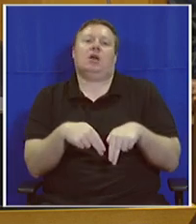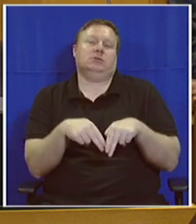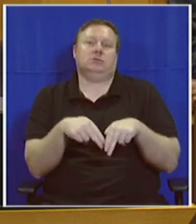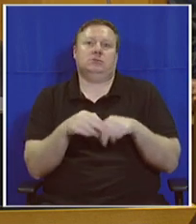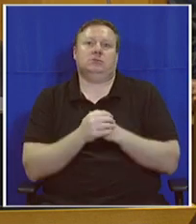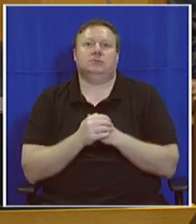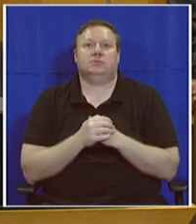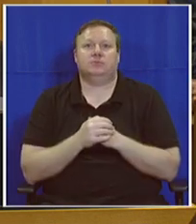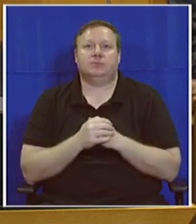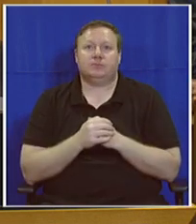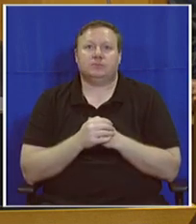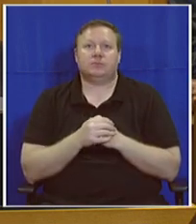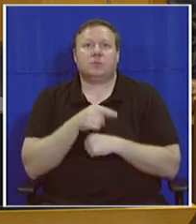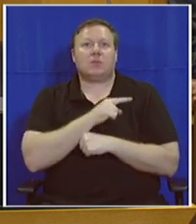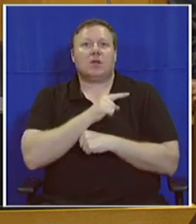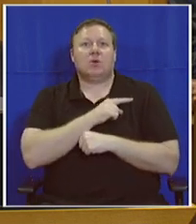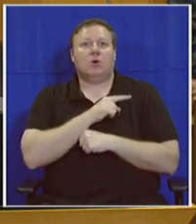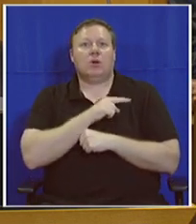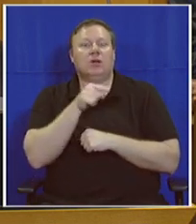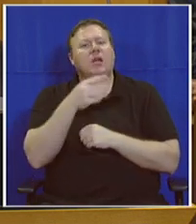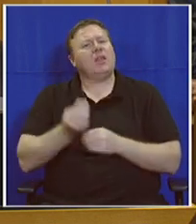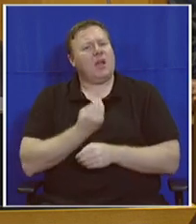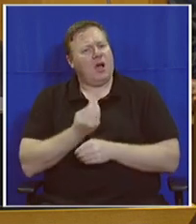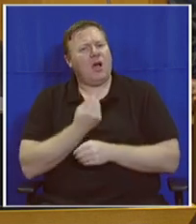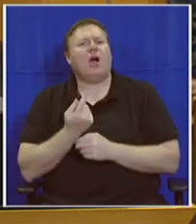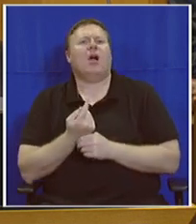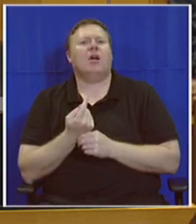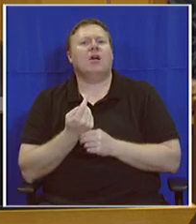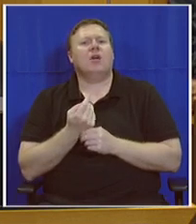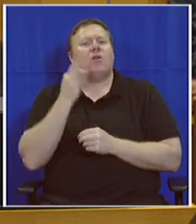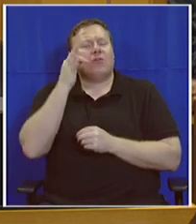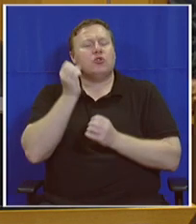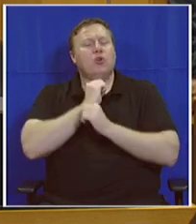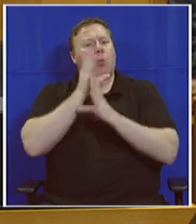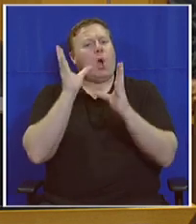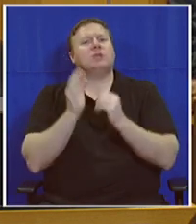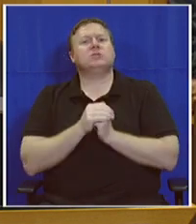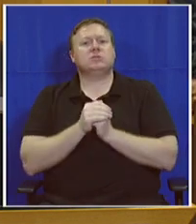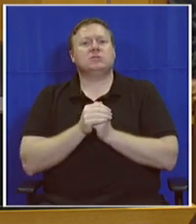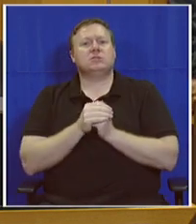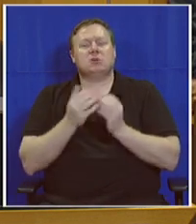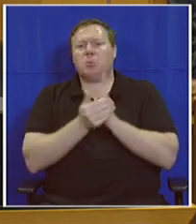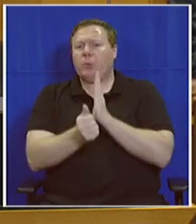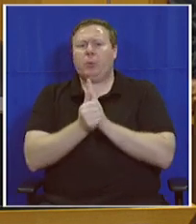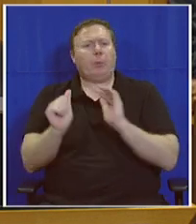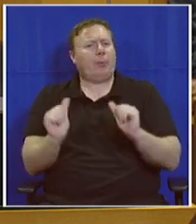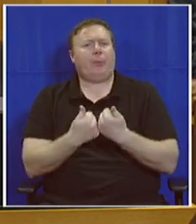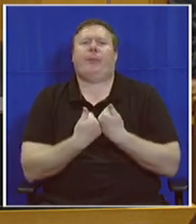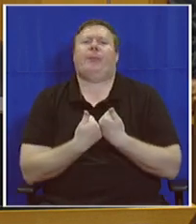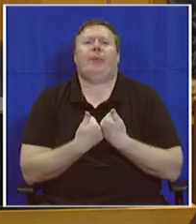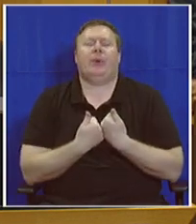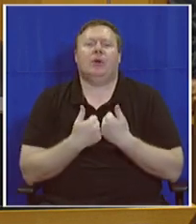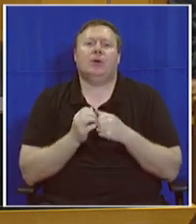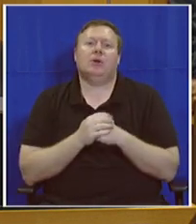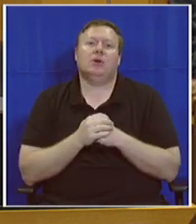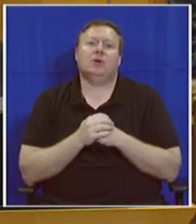kuba ubeselula eseze ngobuso ezweni enetalente ebesithi lo ngumphathiswa